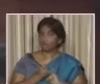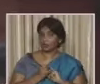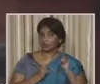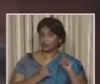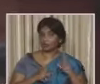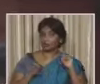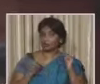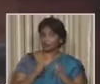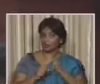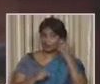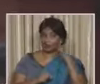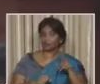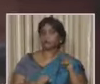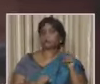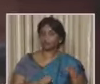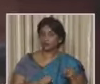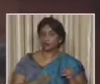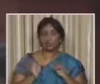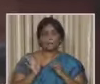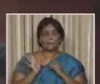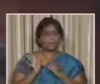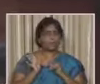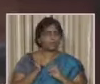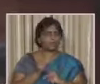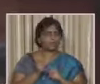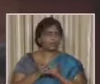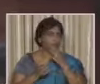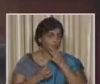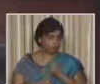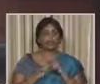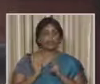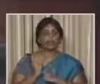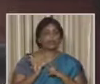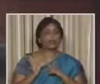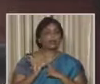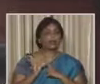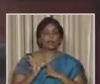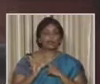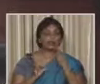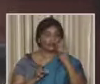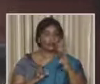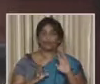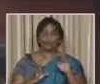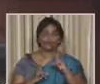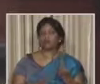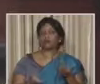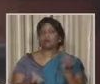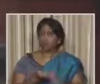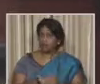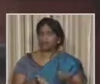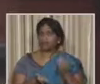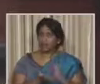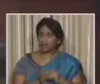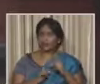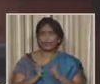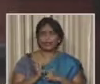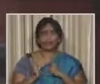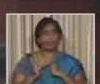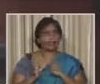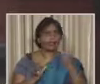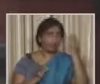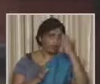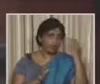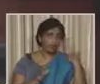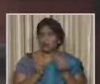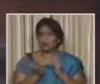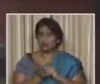ஜஸ்மினின் படுகொலை சாய்ந்த மருந்தில் வெடிக்க செய்வித்து படுகொலை இடம்பெற்றதா? DNA 3 செய்தார்கள். அவரை அவருடைய தாயுடன் ஒப்பிட்டு